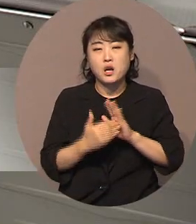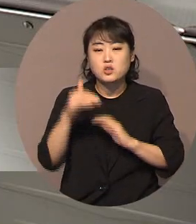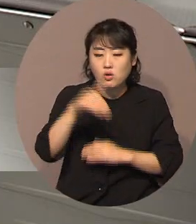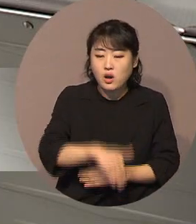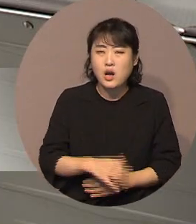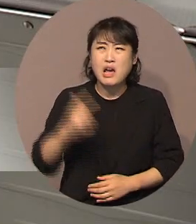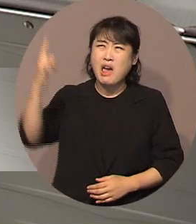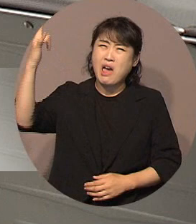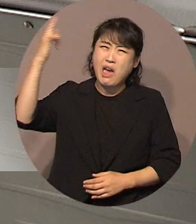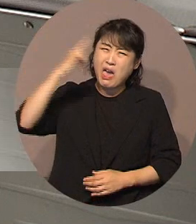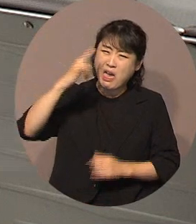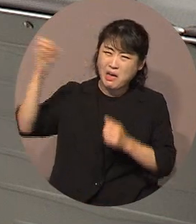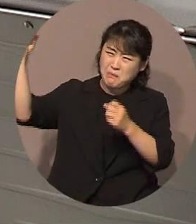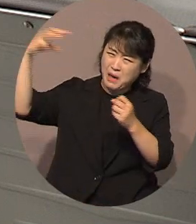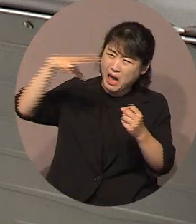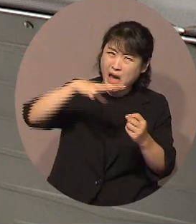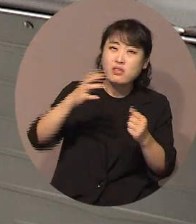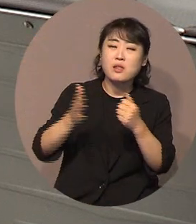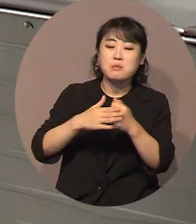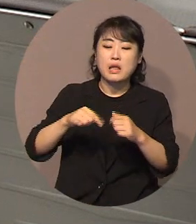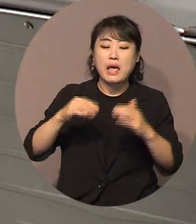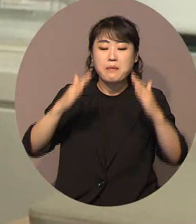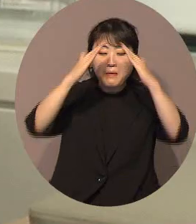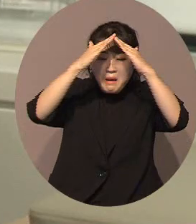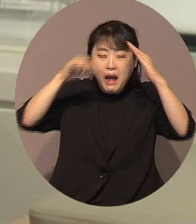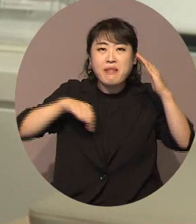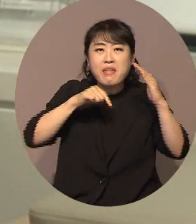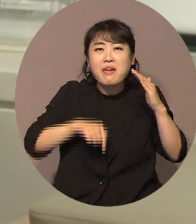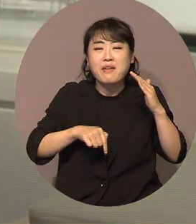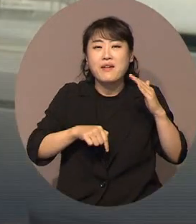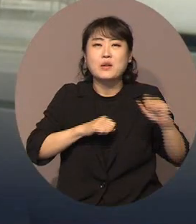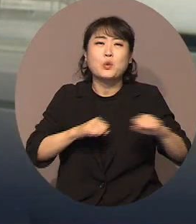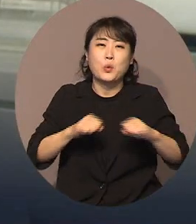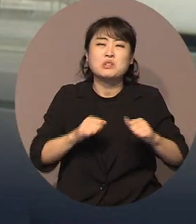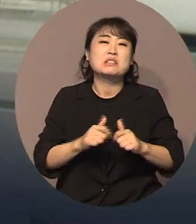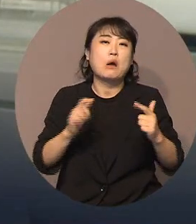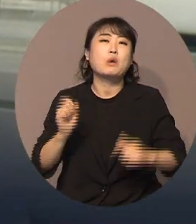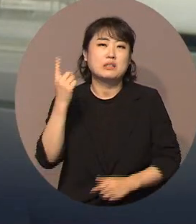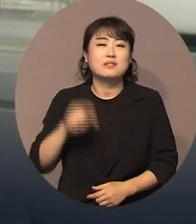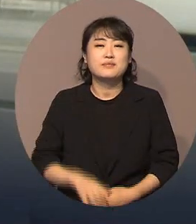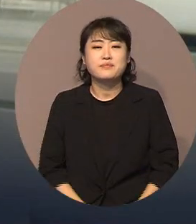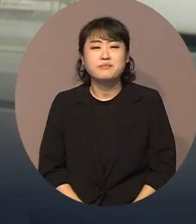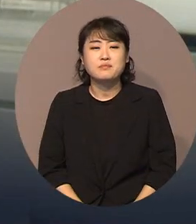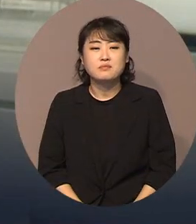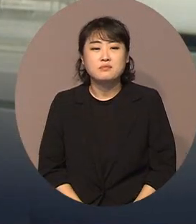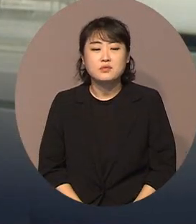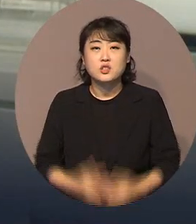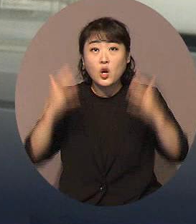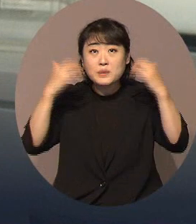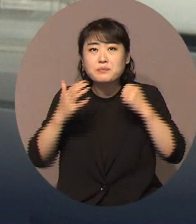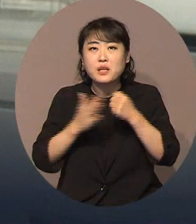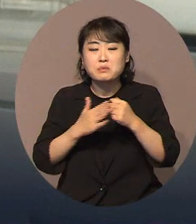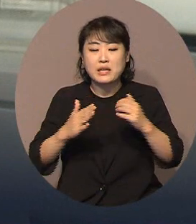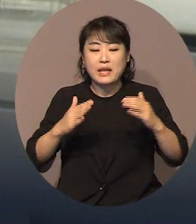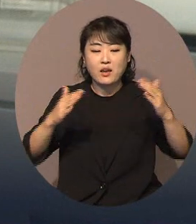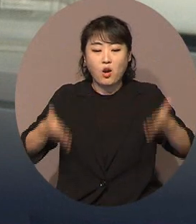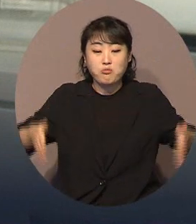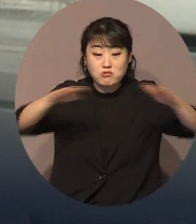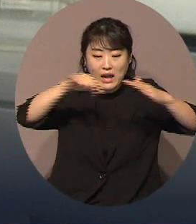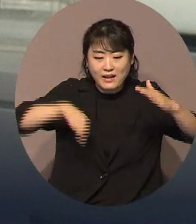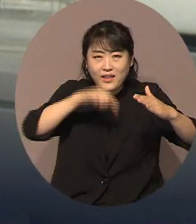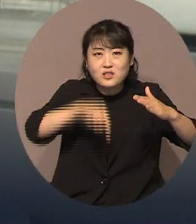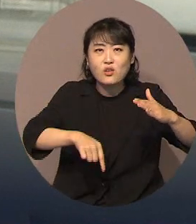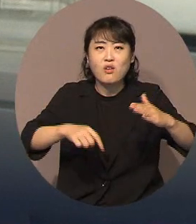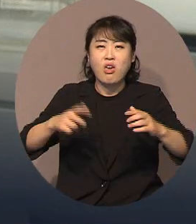실내 활동 증가 등이 원인으로 꼽힙니다. 또 여름철이라 실내에서 에어컨을 이제 틀면서 환기도 잘